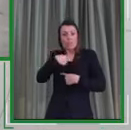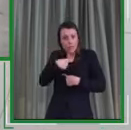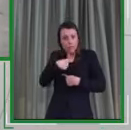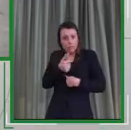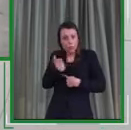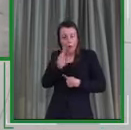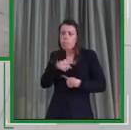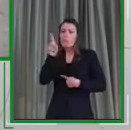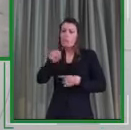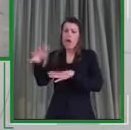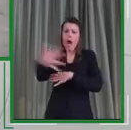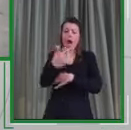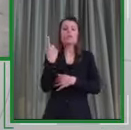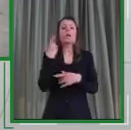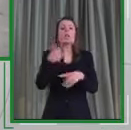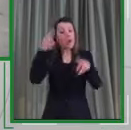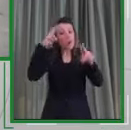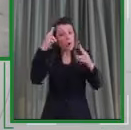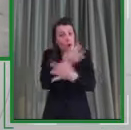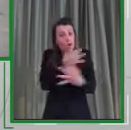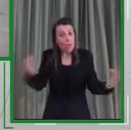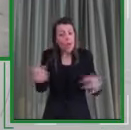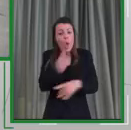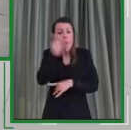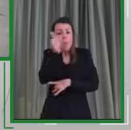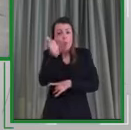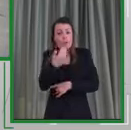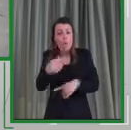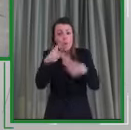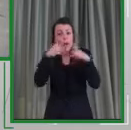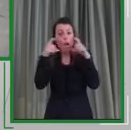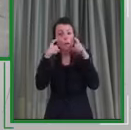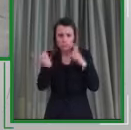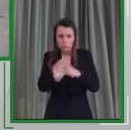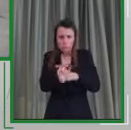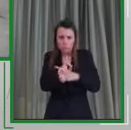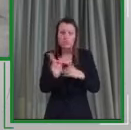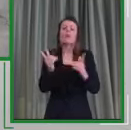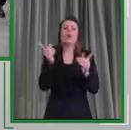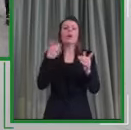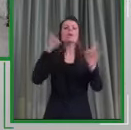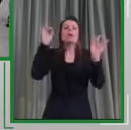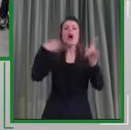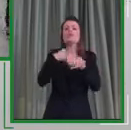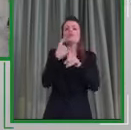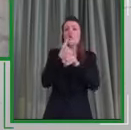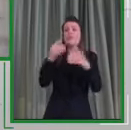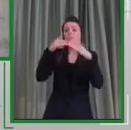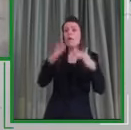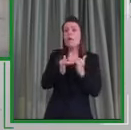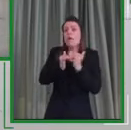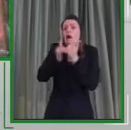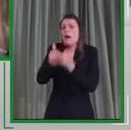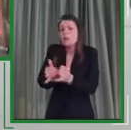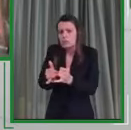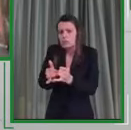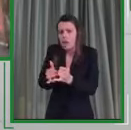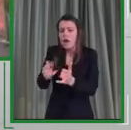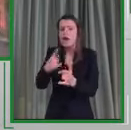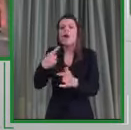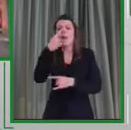comunque dovete coprirsi bocca e naso quando uscite di casa vi ricordo anche che bisogna mantenere sempre le